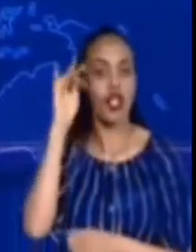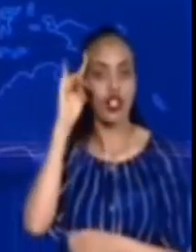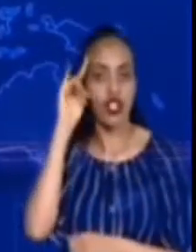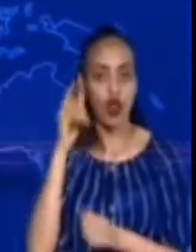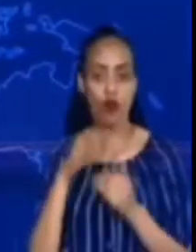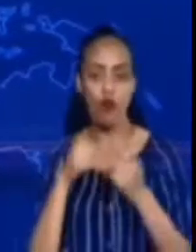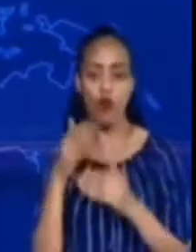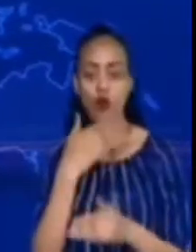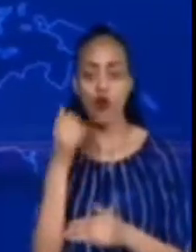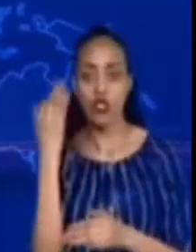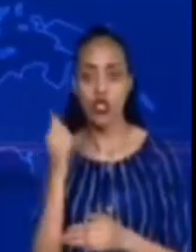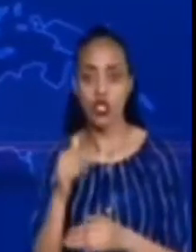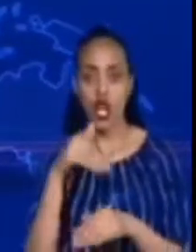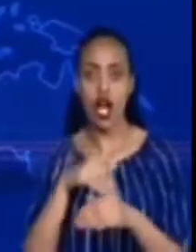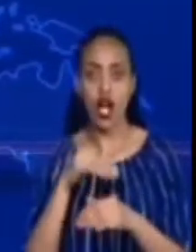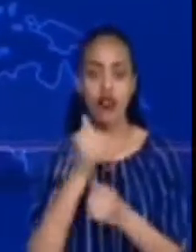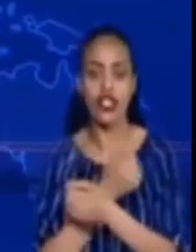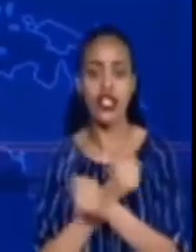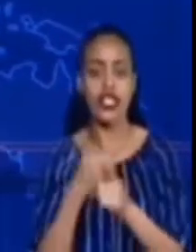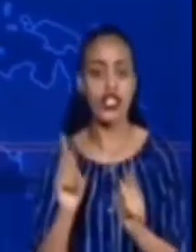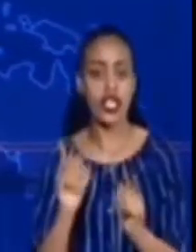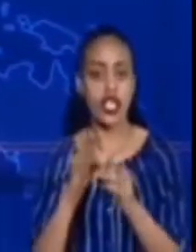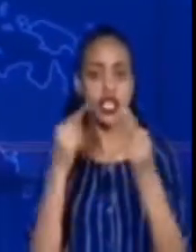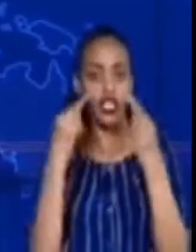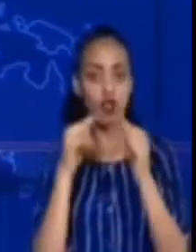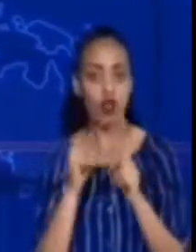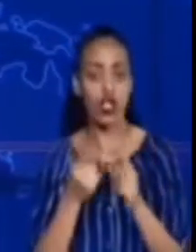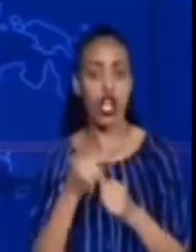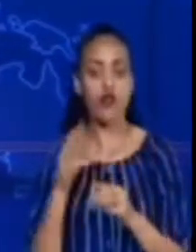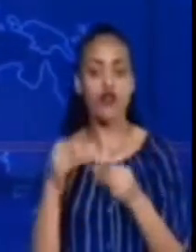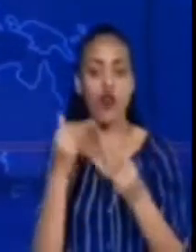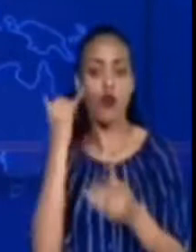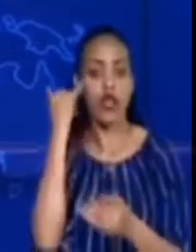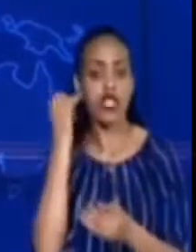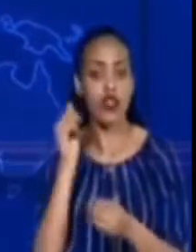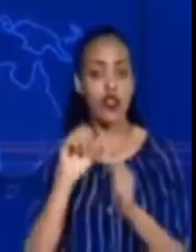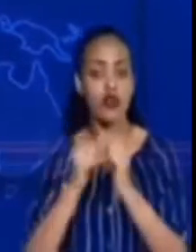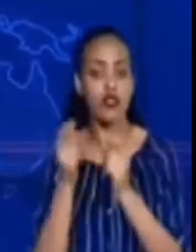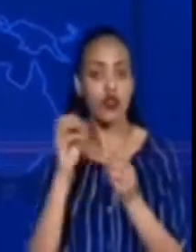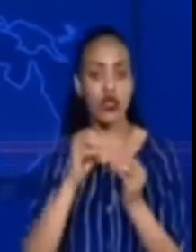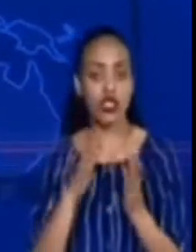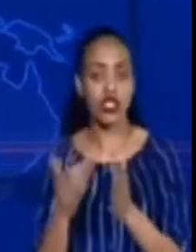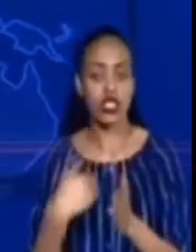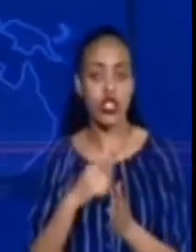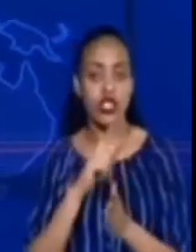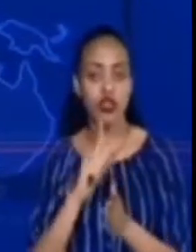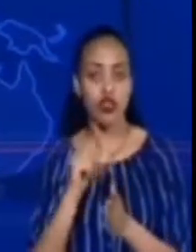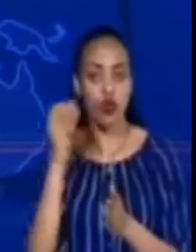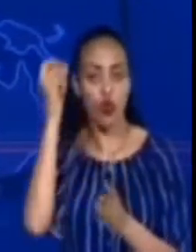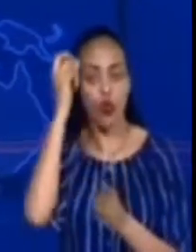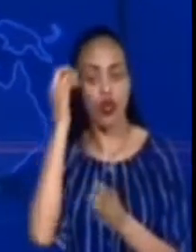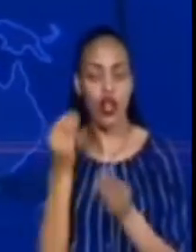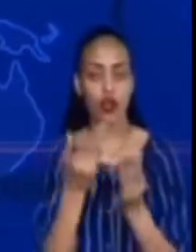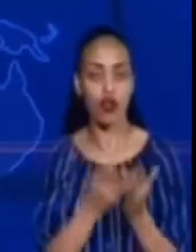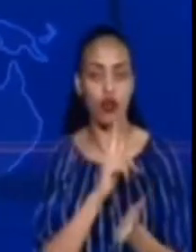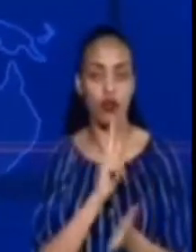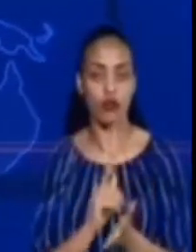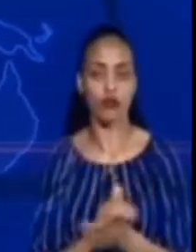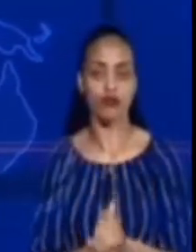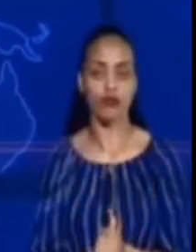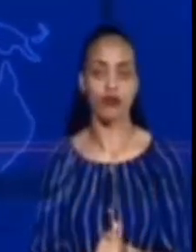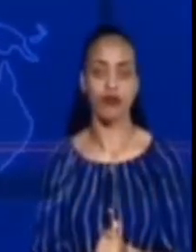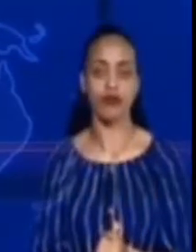ቅዱስ አይገድብህም ወይ የቤተ ክርስቲያን ህግ የለም ወይ መጽሐፍ ቅዱስ አንተን አይገድብህም እንዴ እኛ እኮ ቁርአንና